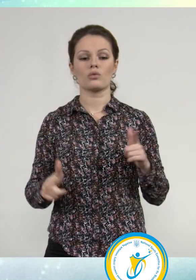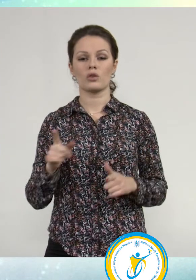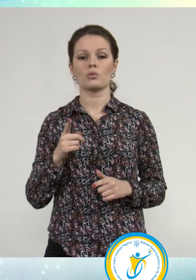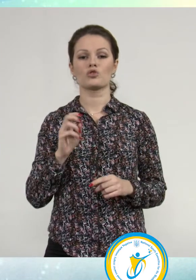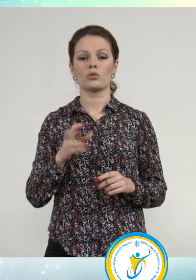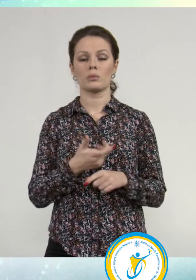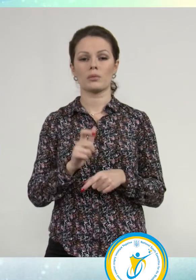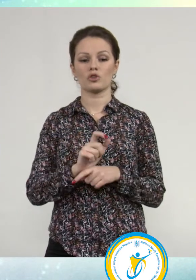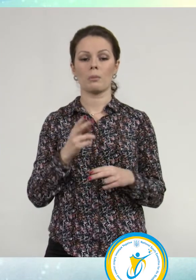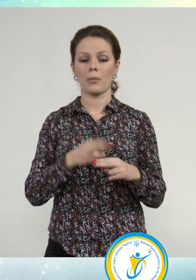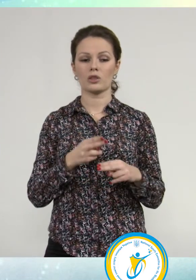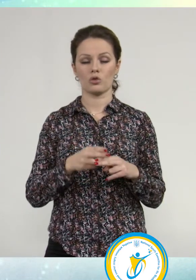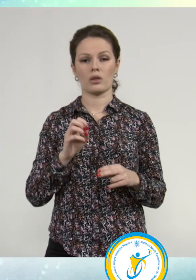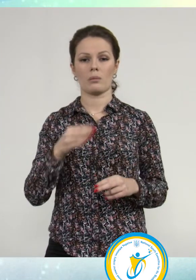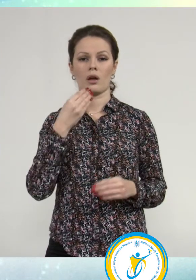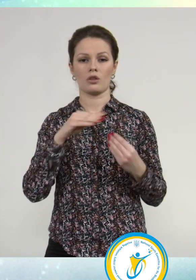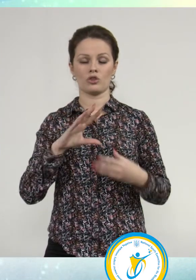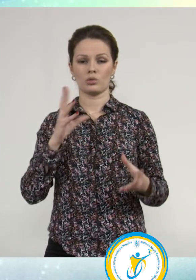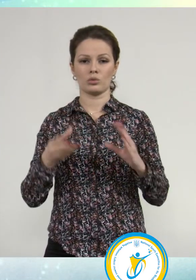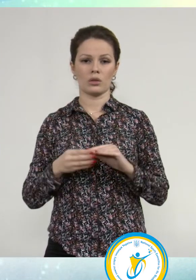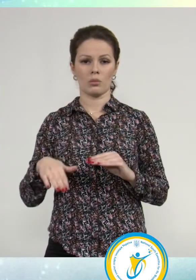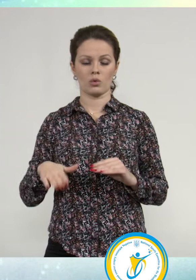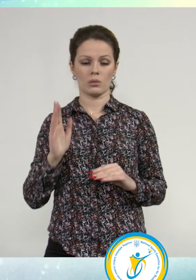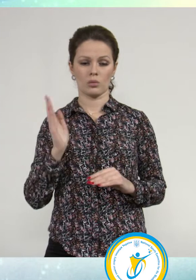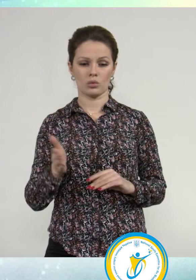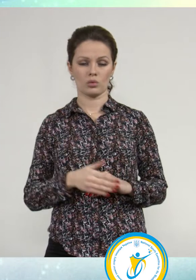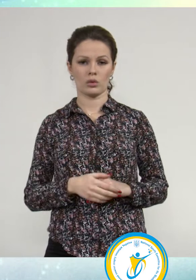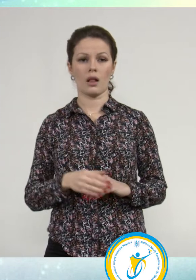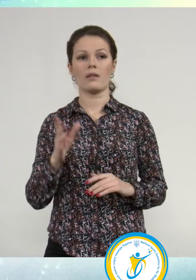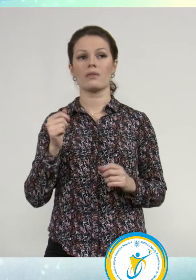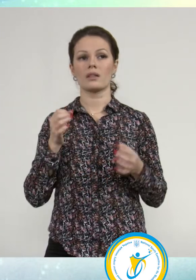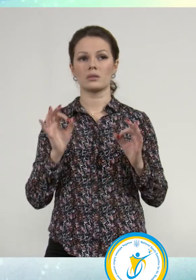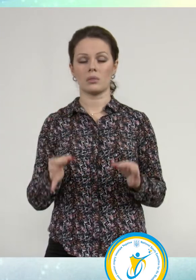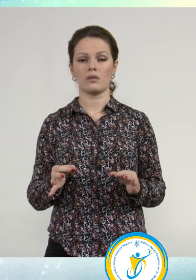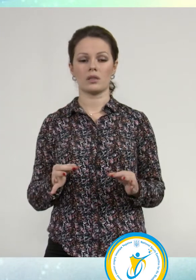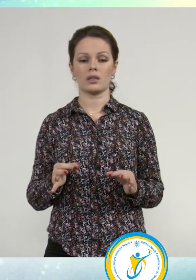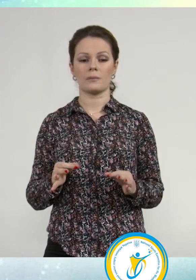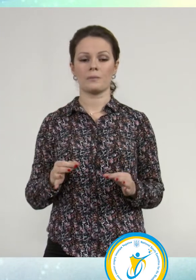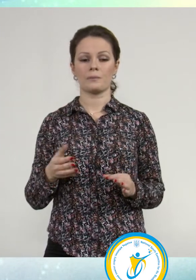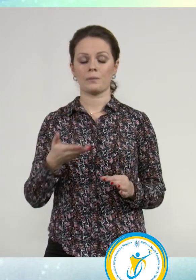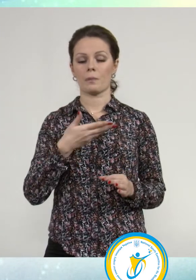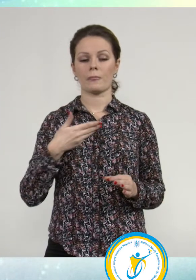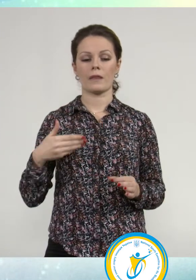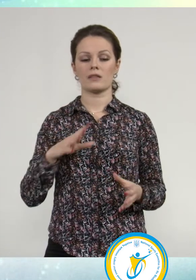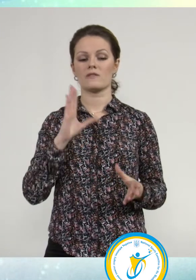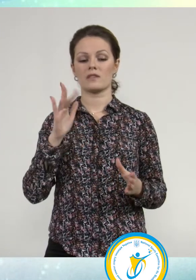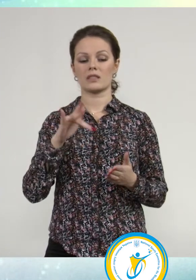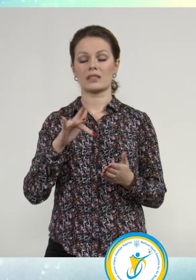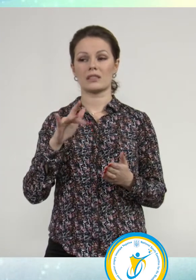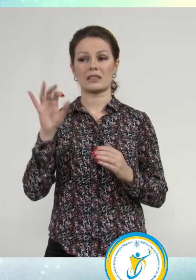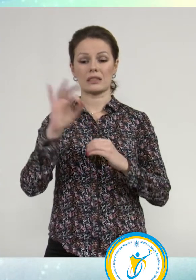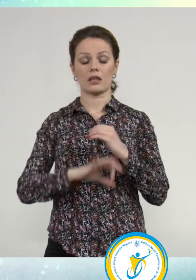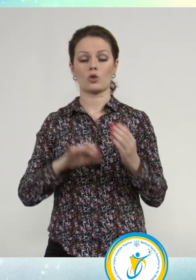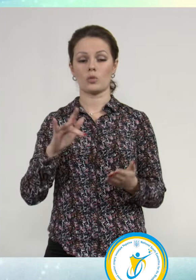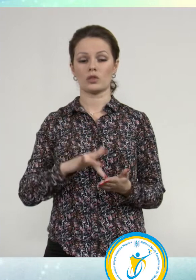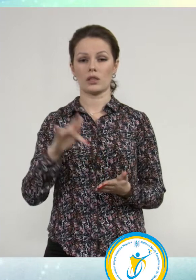готувати, тому що чим більше перешкод, тим кращі результати потім будуть. Ну, насправді у нас в Західному